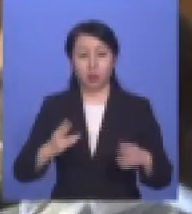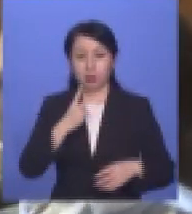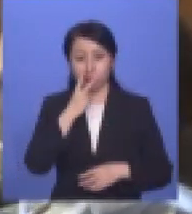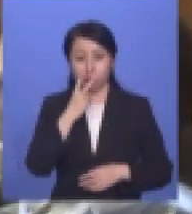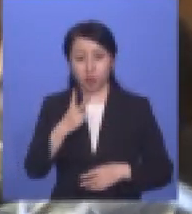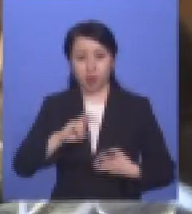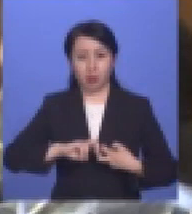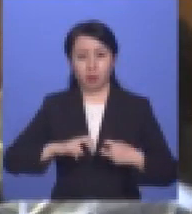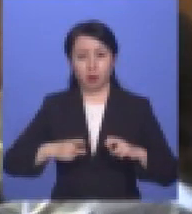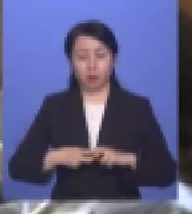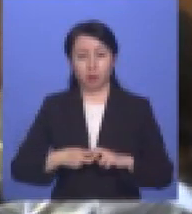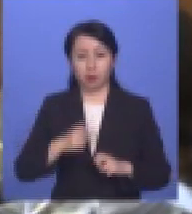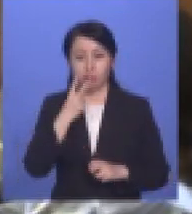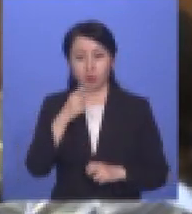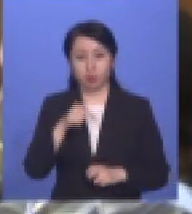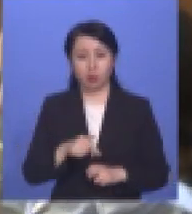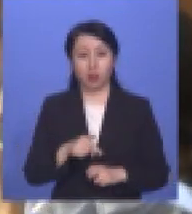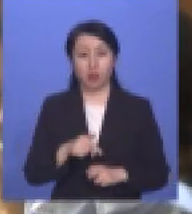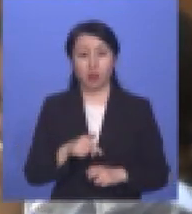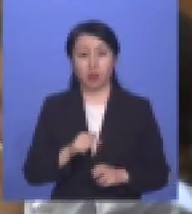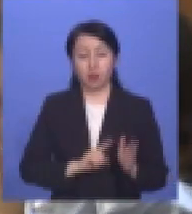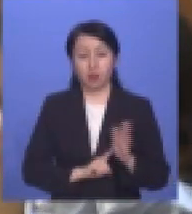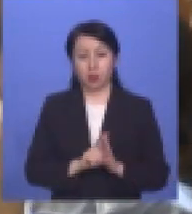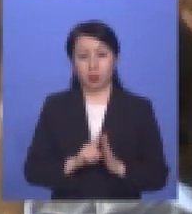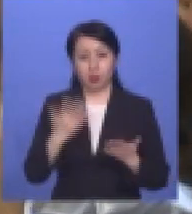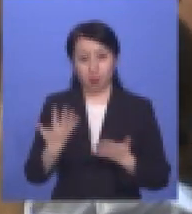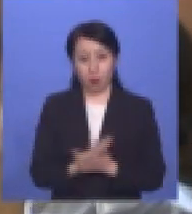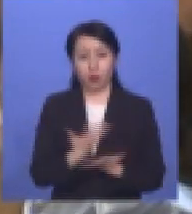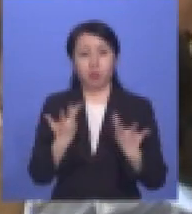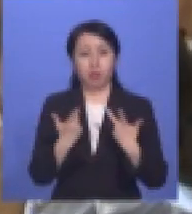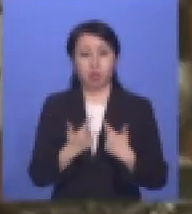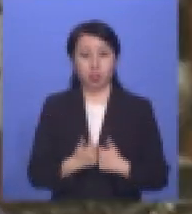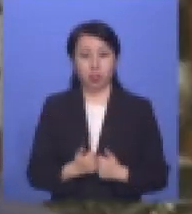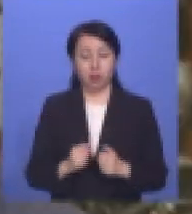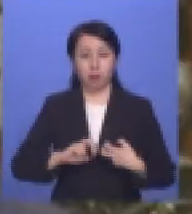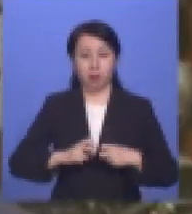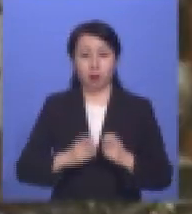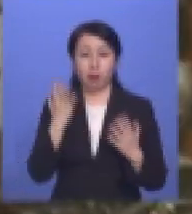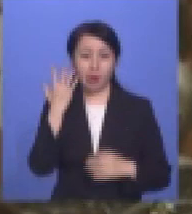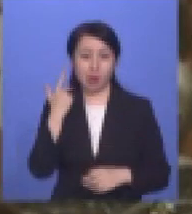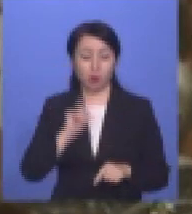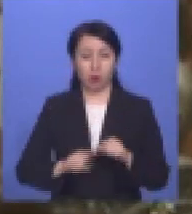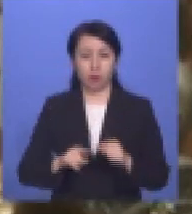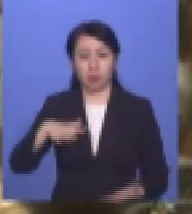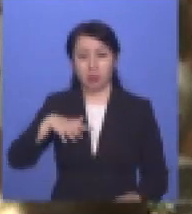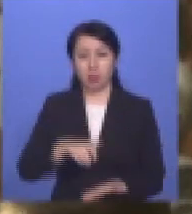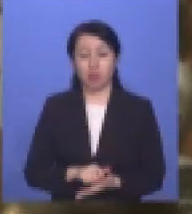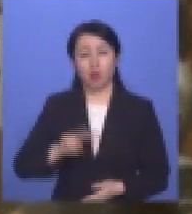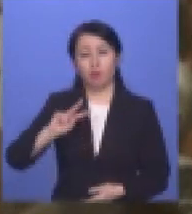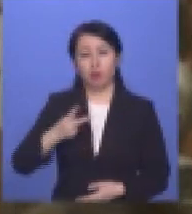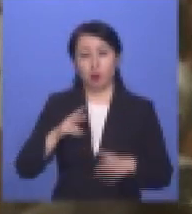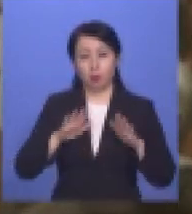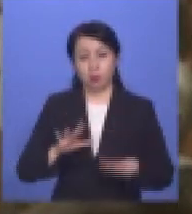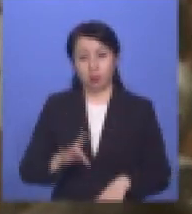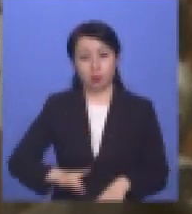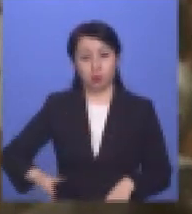на проблему и видит в ней корень, и находит решение проблемы легко и быстро. Я занял 2-е место в Республиканской